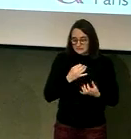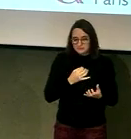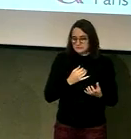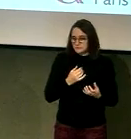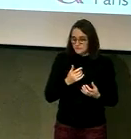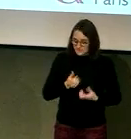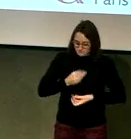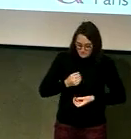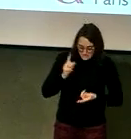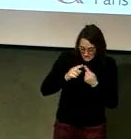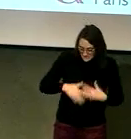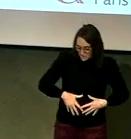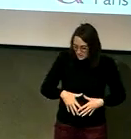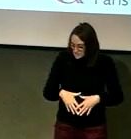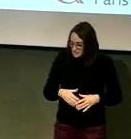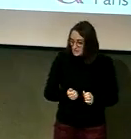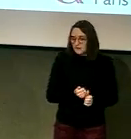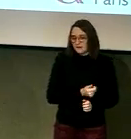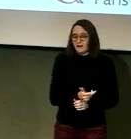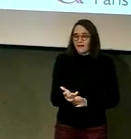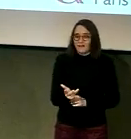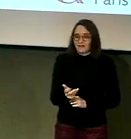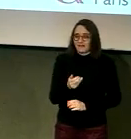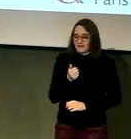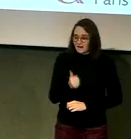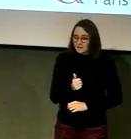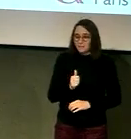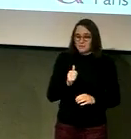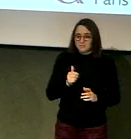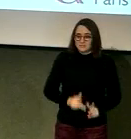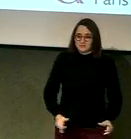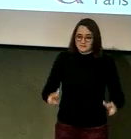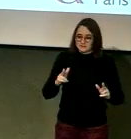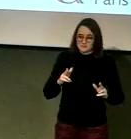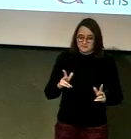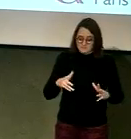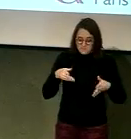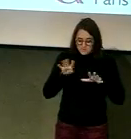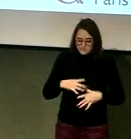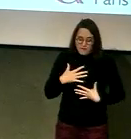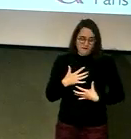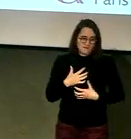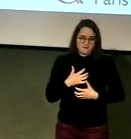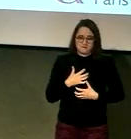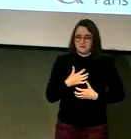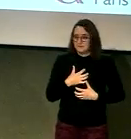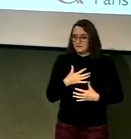leur grossesse. Certaines ont vécu la totalité de la grossesse dans l'angoisse. Dans l'angoisse, est-ce